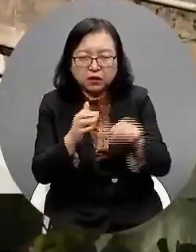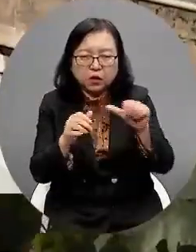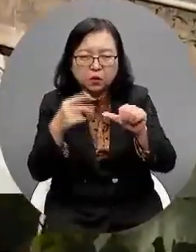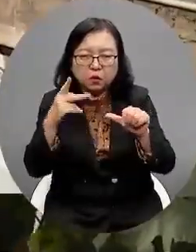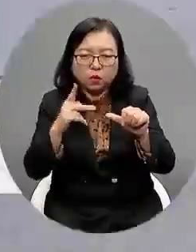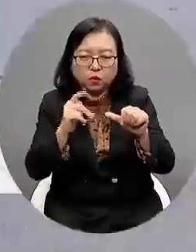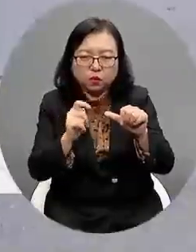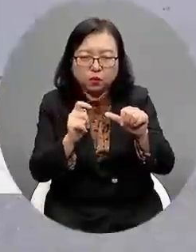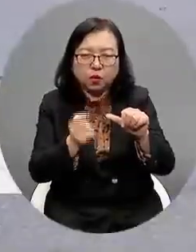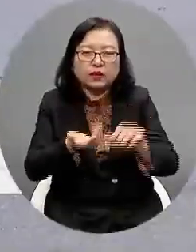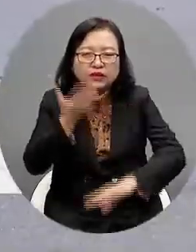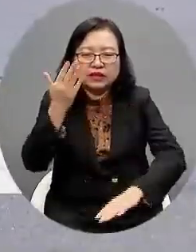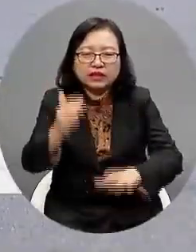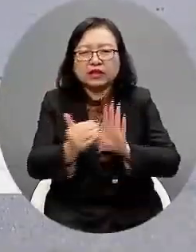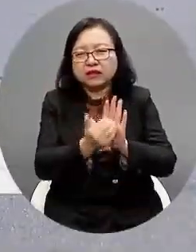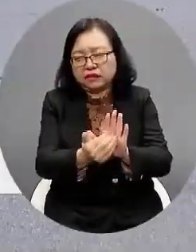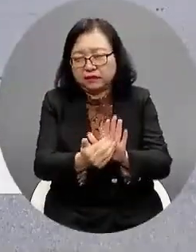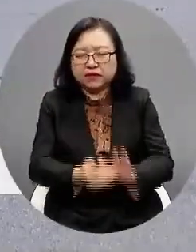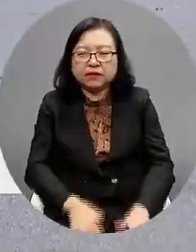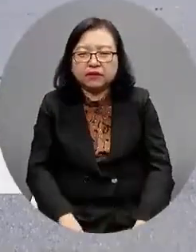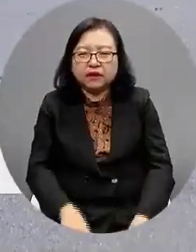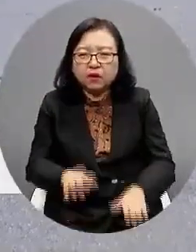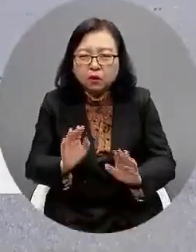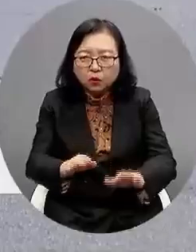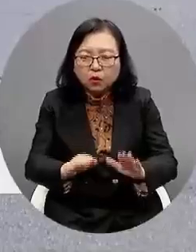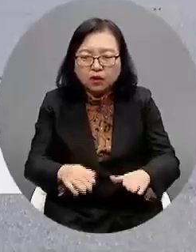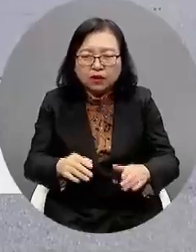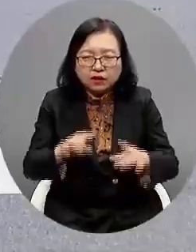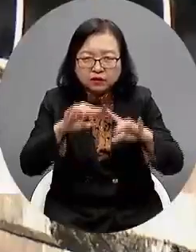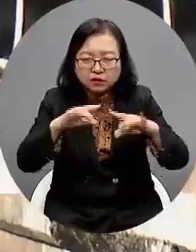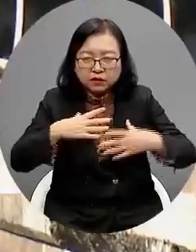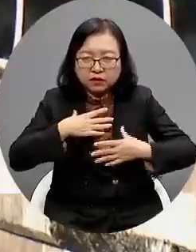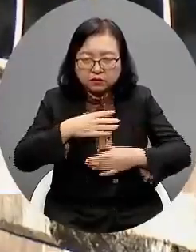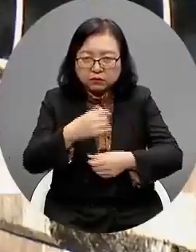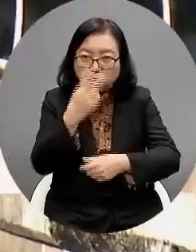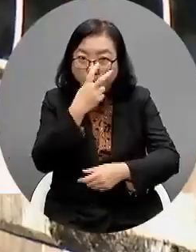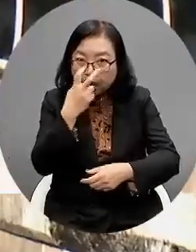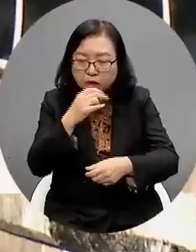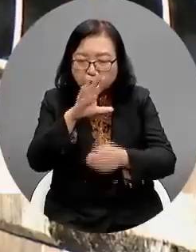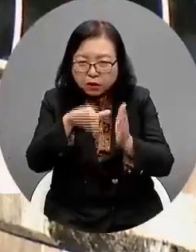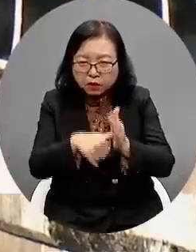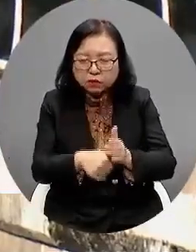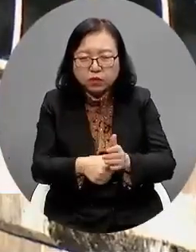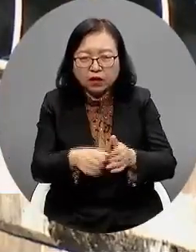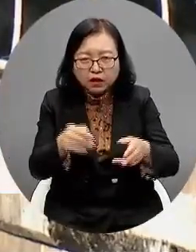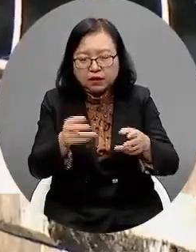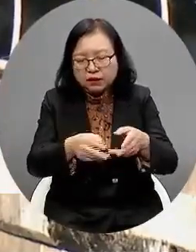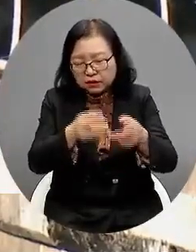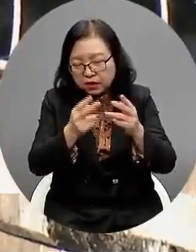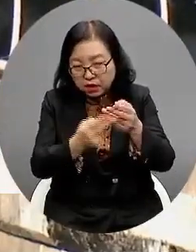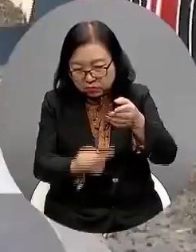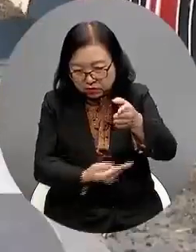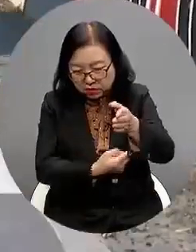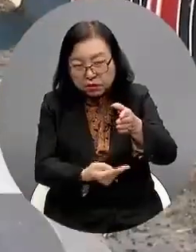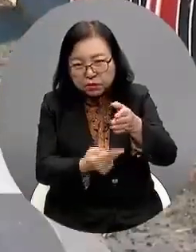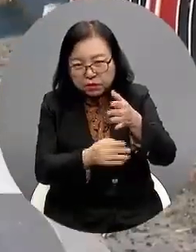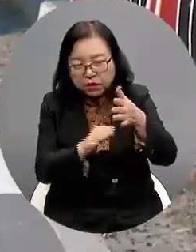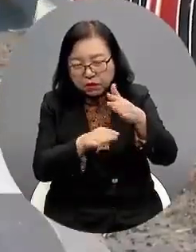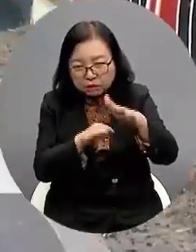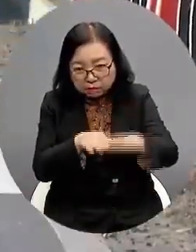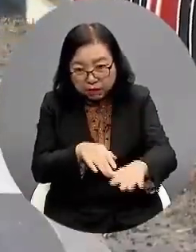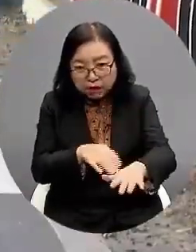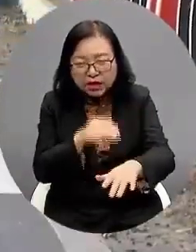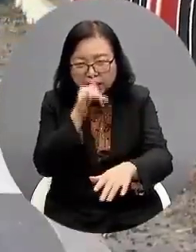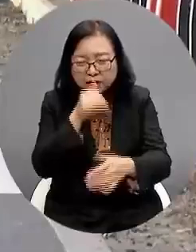청주시는 올해 하반기 정기 안전 점검에서 금계교 교각 카부가 침식해 상판 처짐이 발견됨에